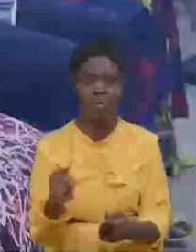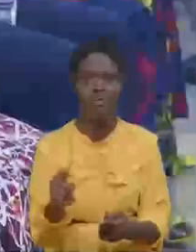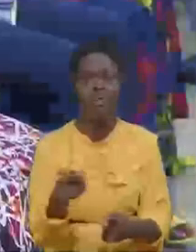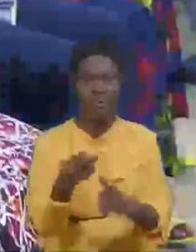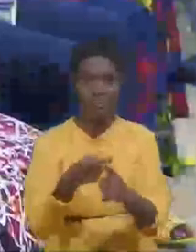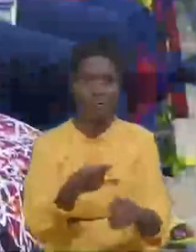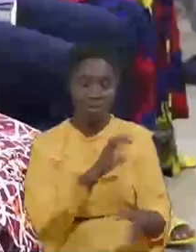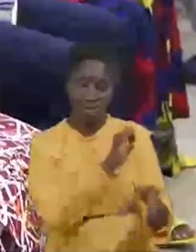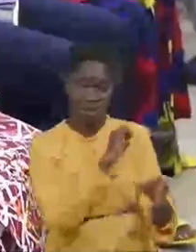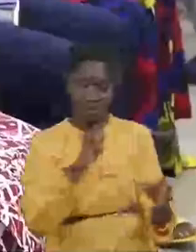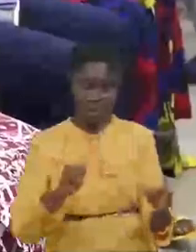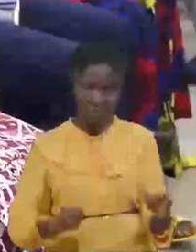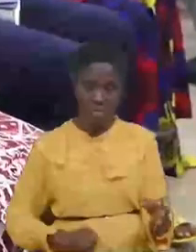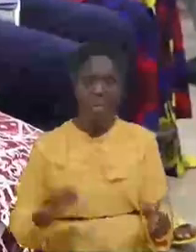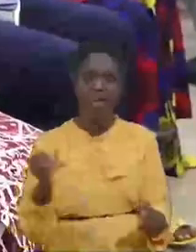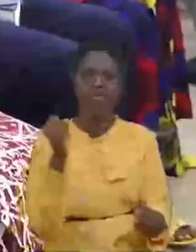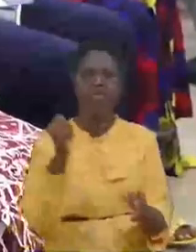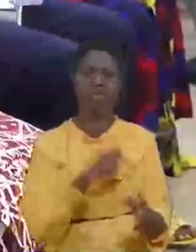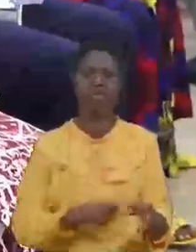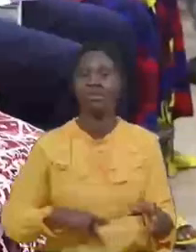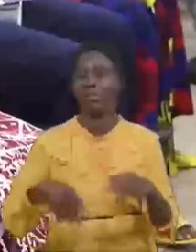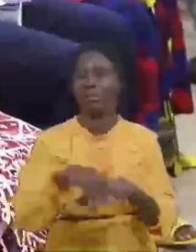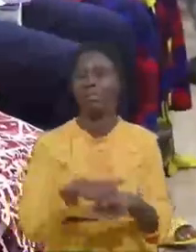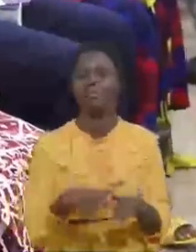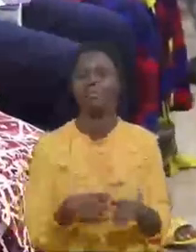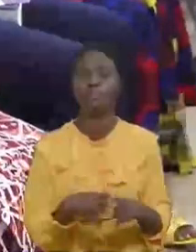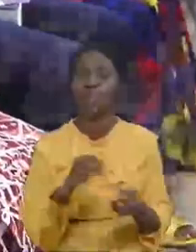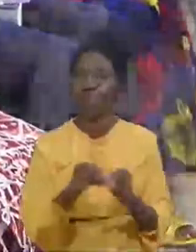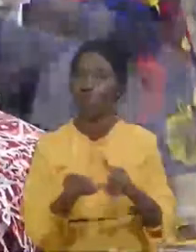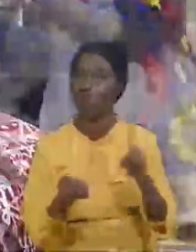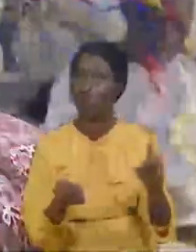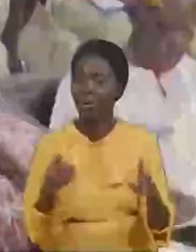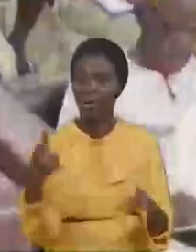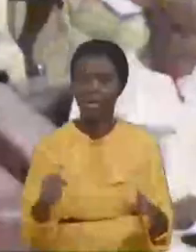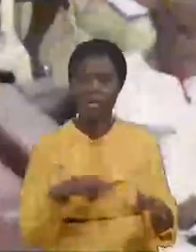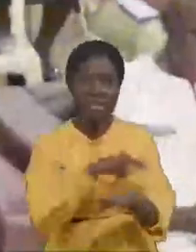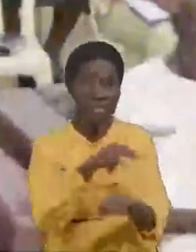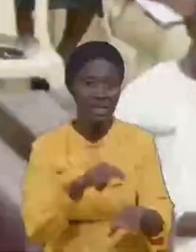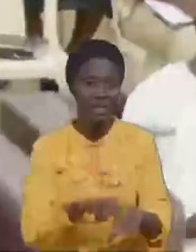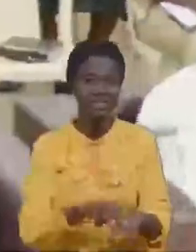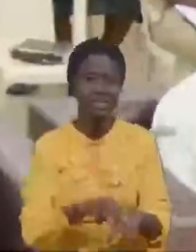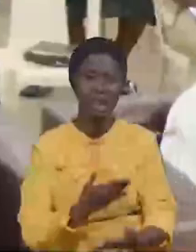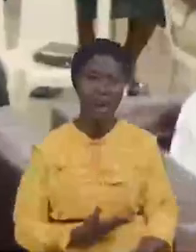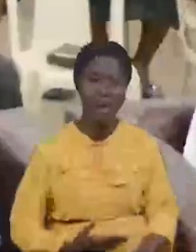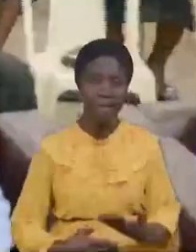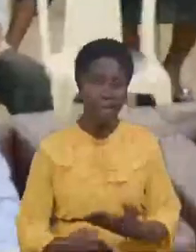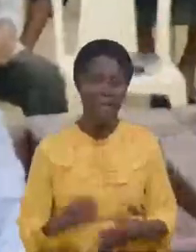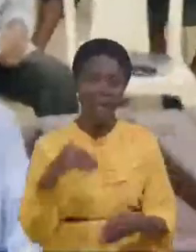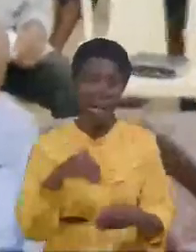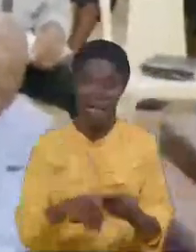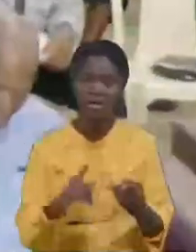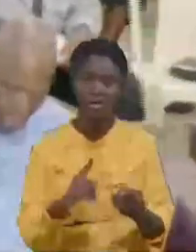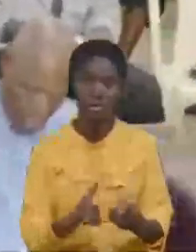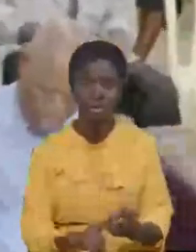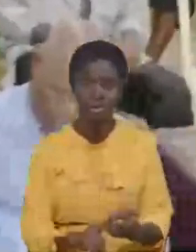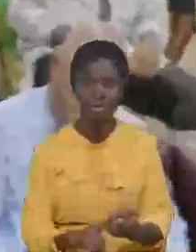royaume d'Emmanuel. Alors, au premier point, la naissance naturelle dans un